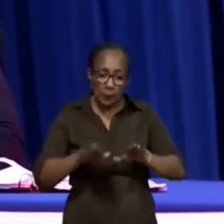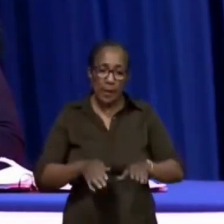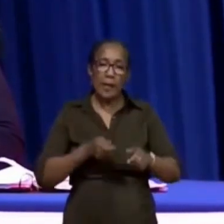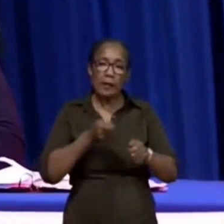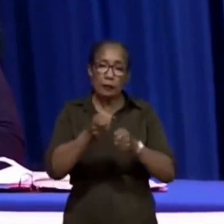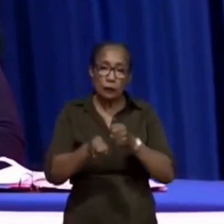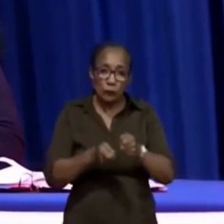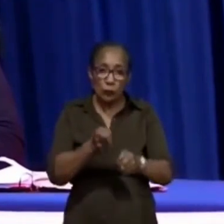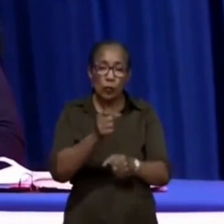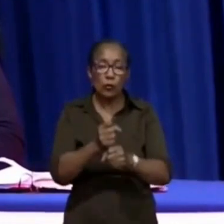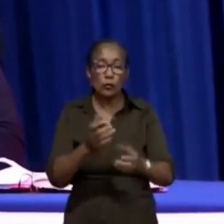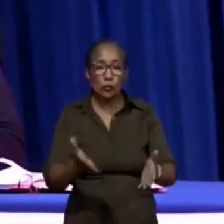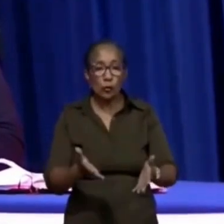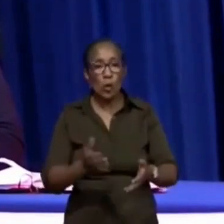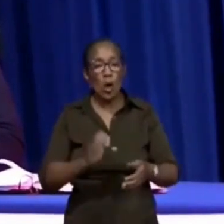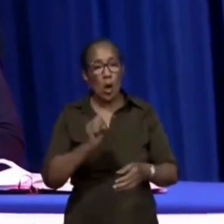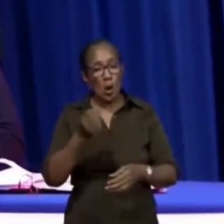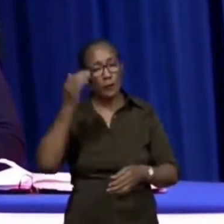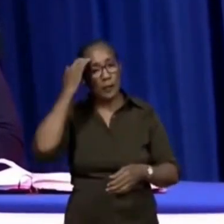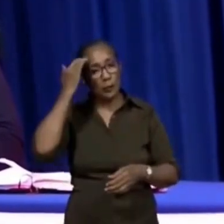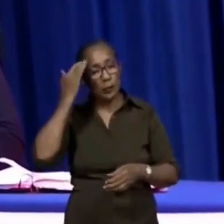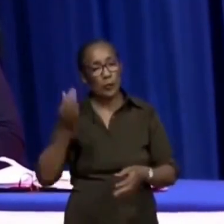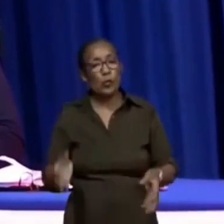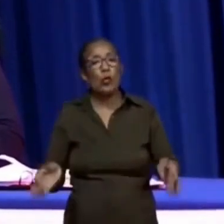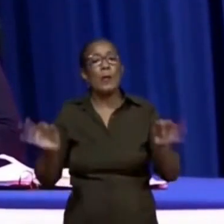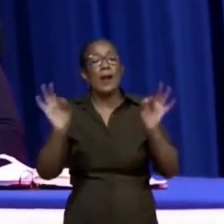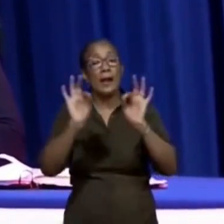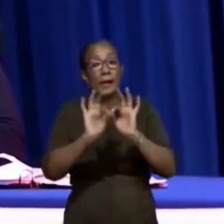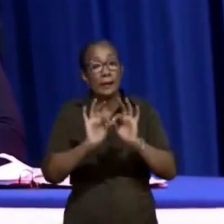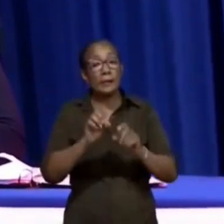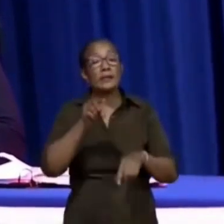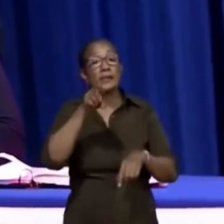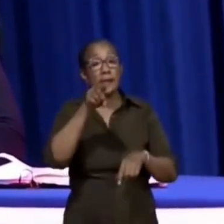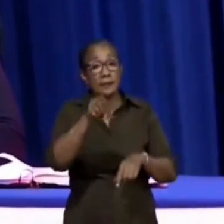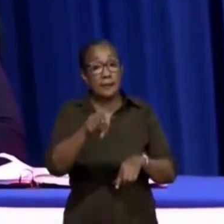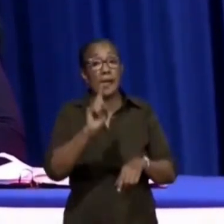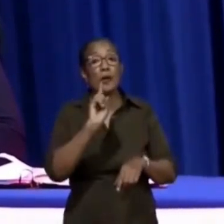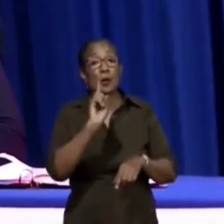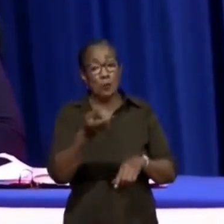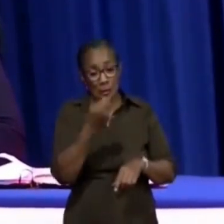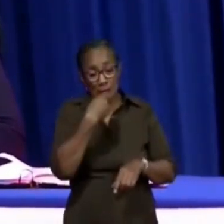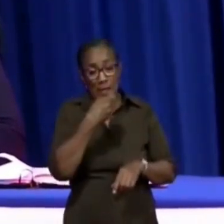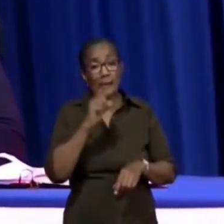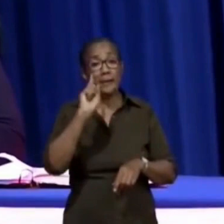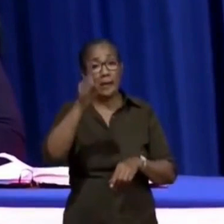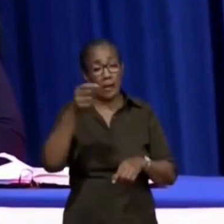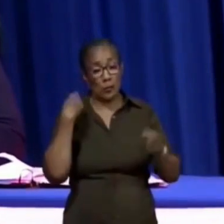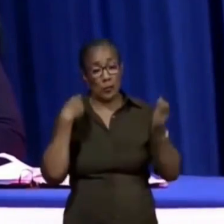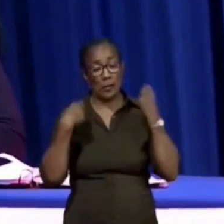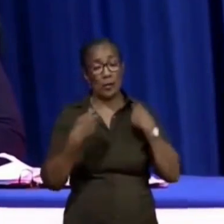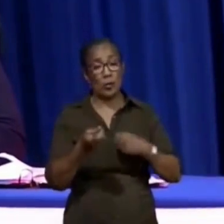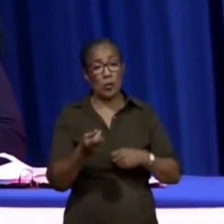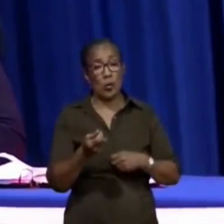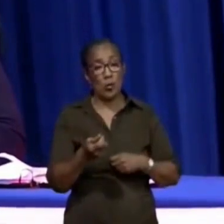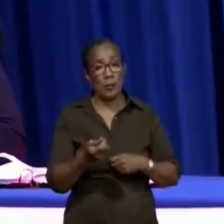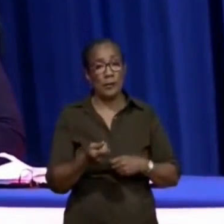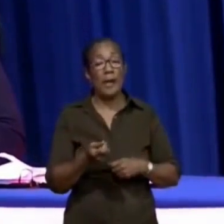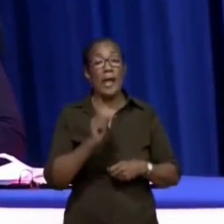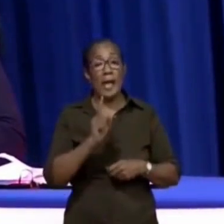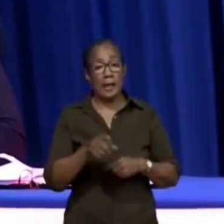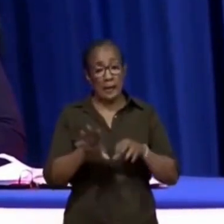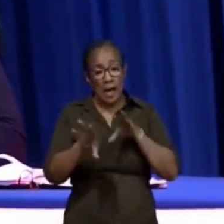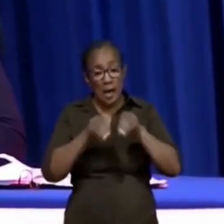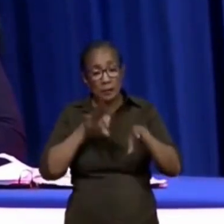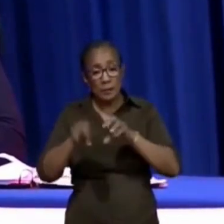monitoren, omdat wij weten hoe belangrijk het is dat u komt aan uw levensmiddelen en wij willen het hamsteren